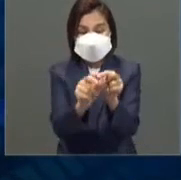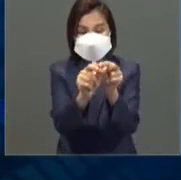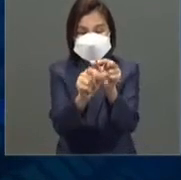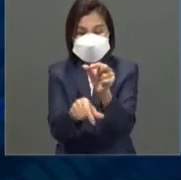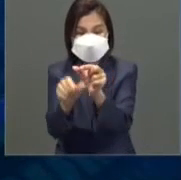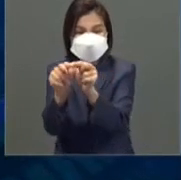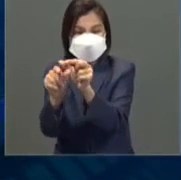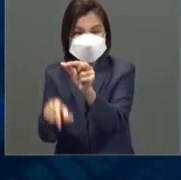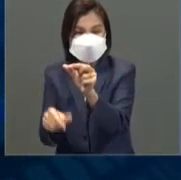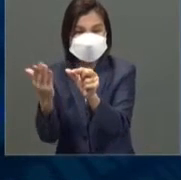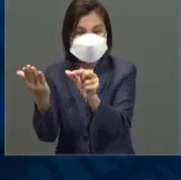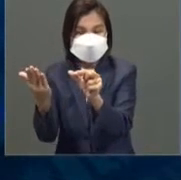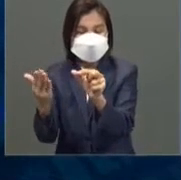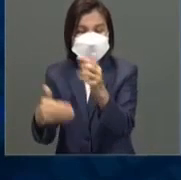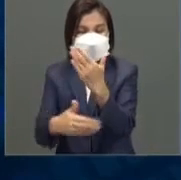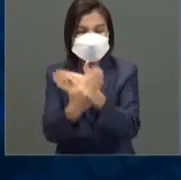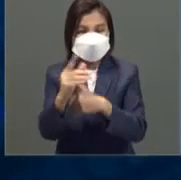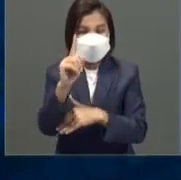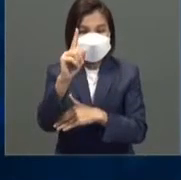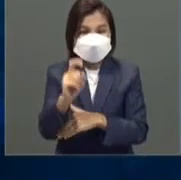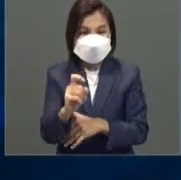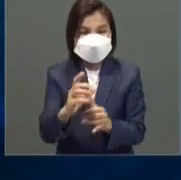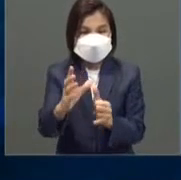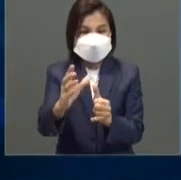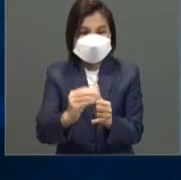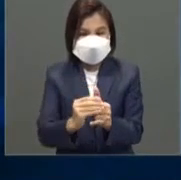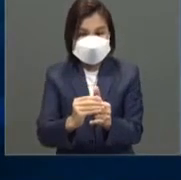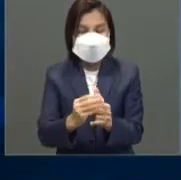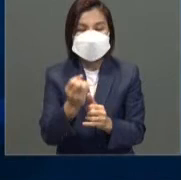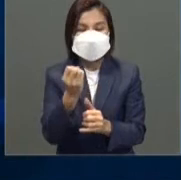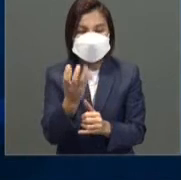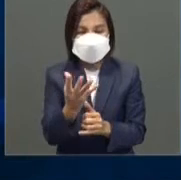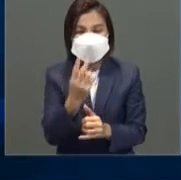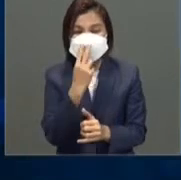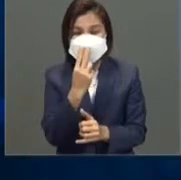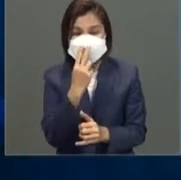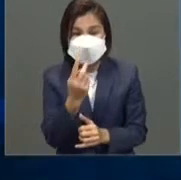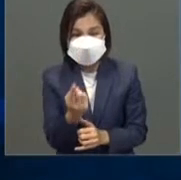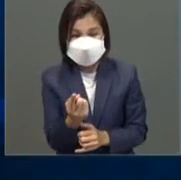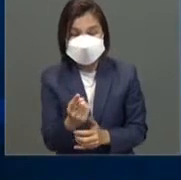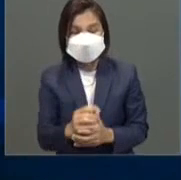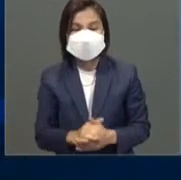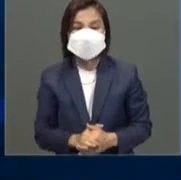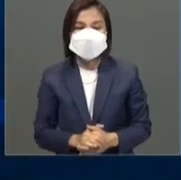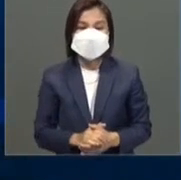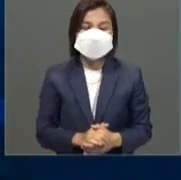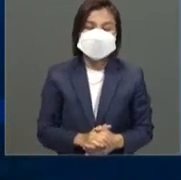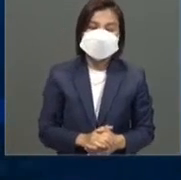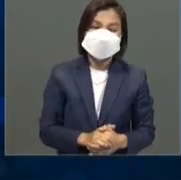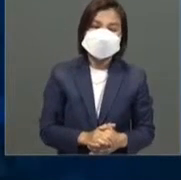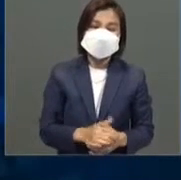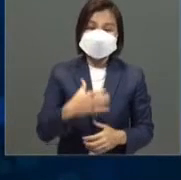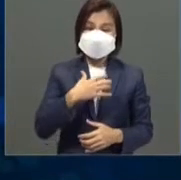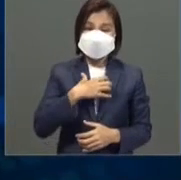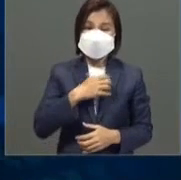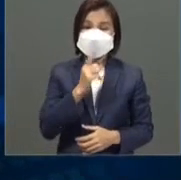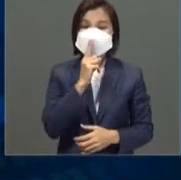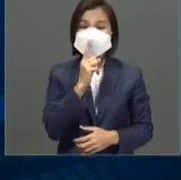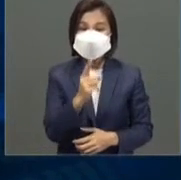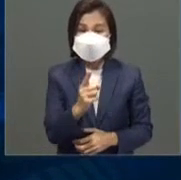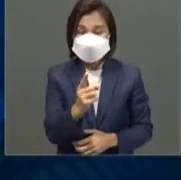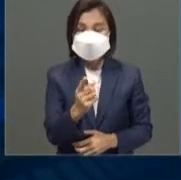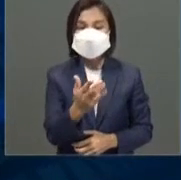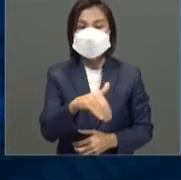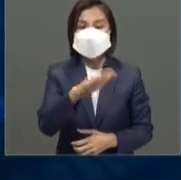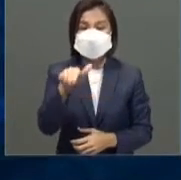ท่งนะครับอันนั้นคือเสียชีวิตกับติดเชื้อก็เริ่มเพิ่มขึ้นเพิ่มขึ้นนะครับก็อยากจะกลับเรียนนะครับตรงนี้ว่า